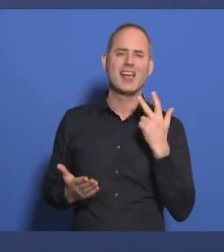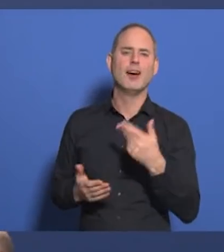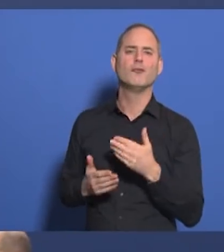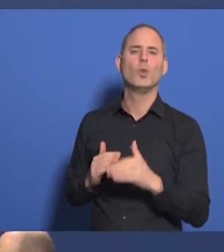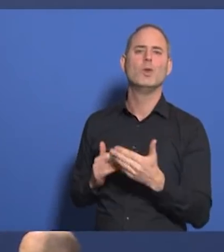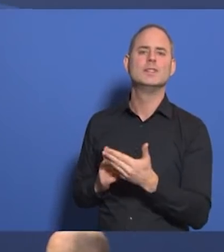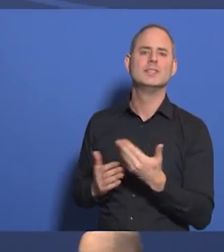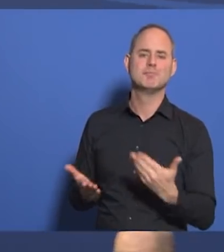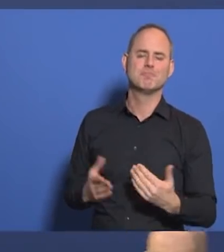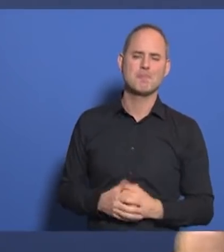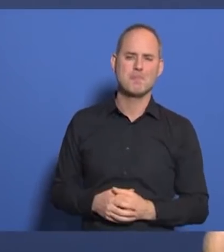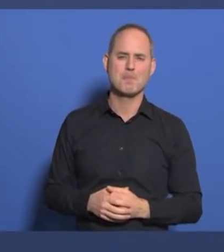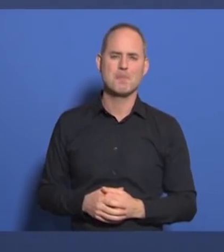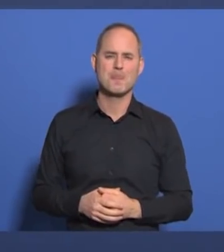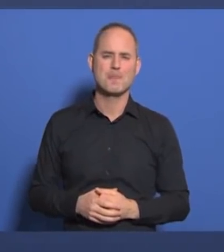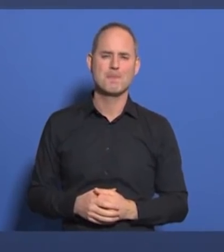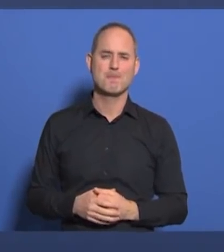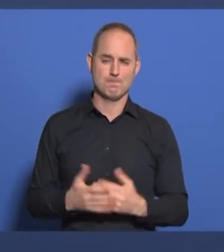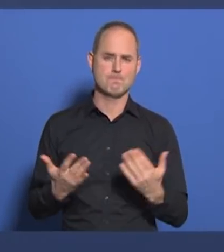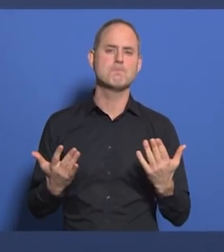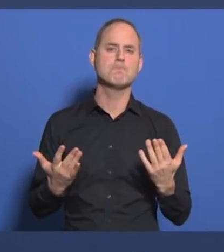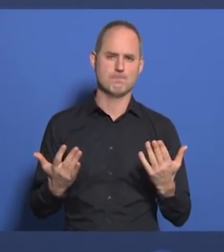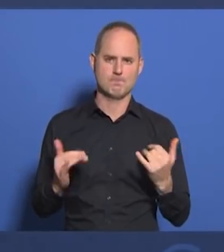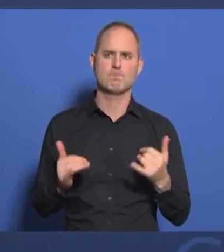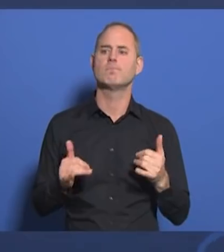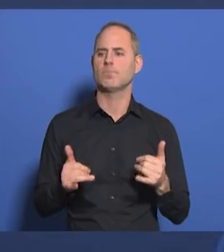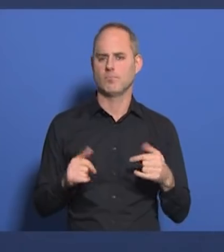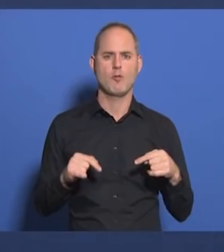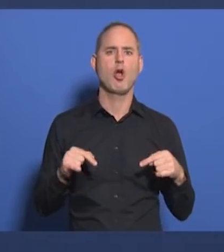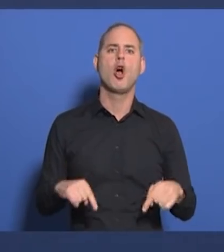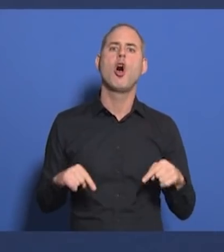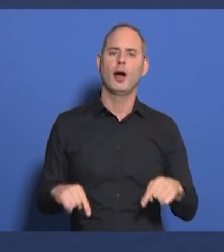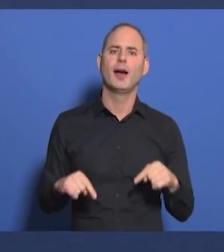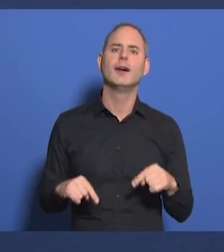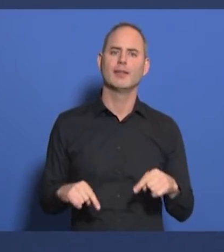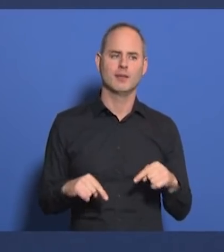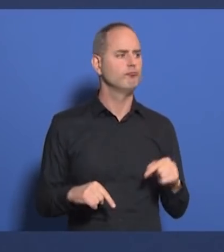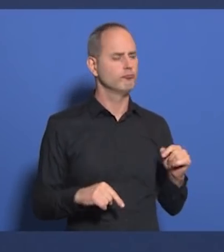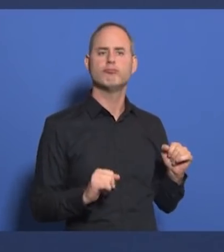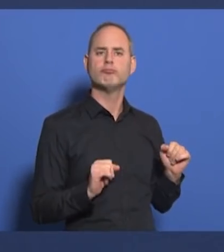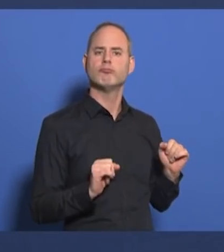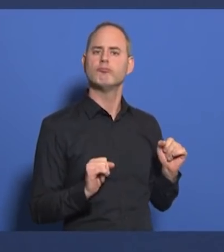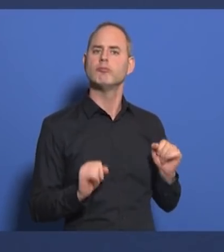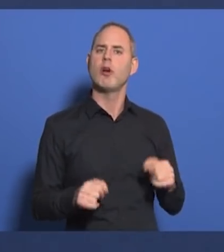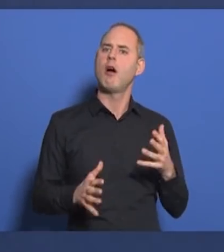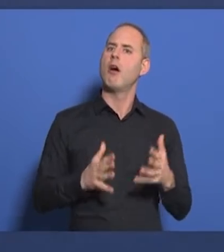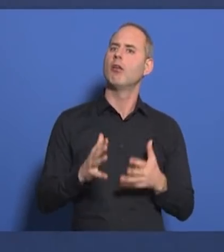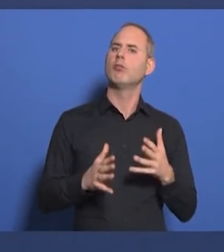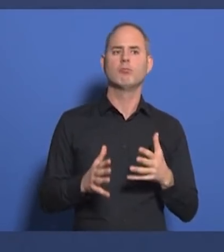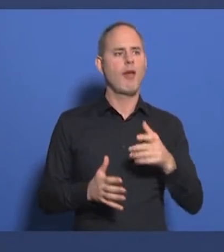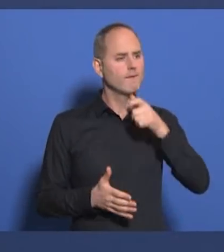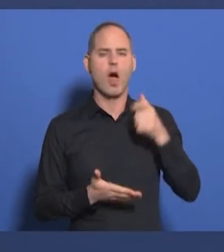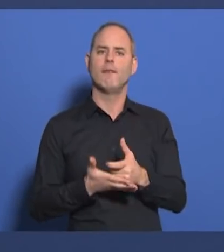Wir stehen in der Tat an einer Stelle, an dem wir verantwortungsvoll und vorausschauend Öffnungsperspektiven schaffen können,